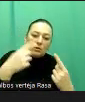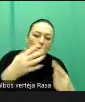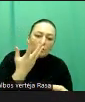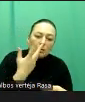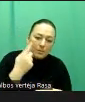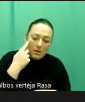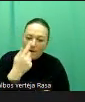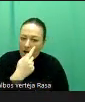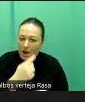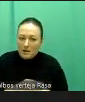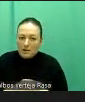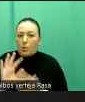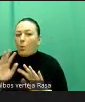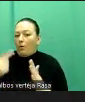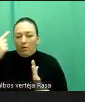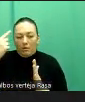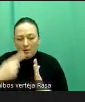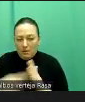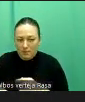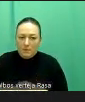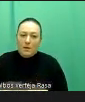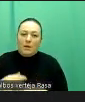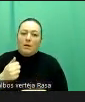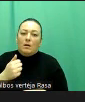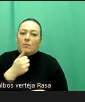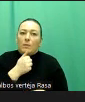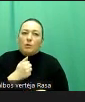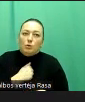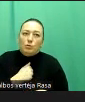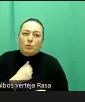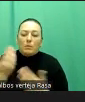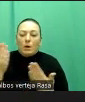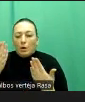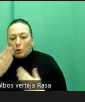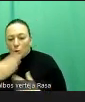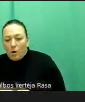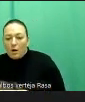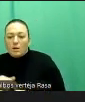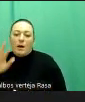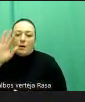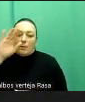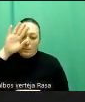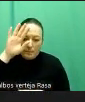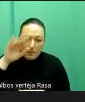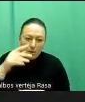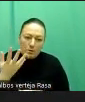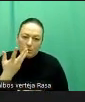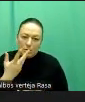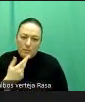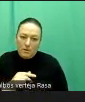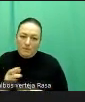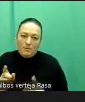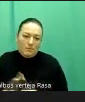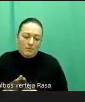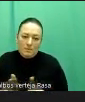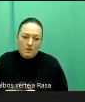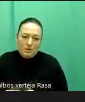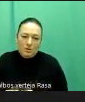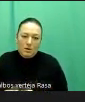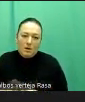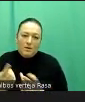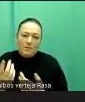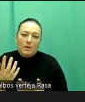Ir ar turėsime juodą ar pilką, ar pilkos spalvos ar panašiai. Ir čia kalbame apie